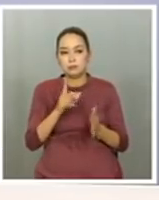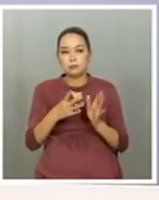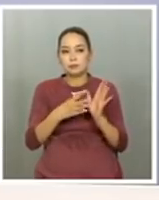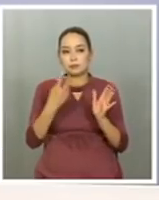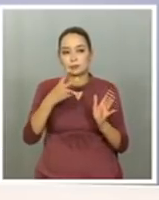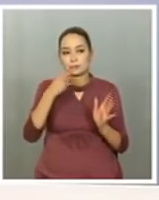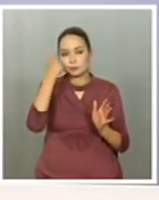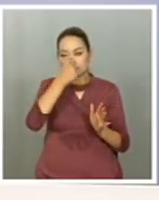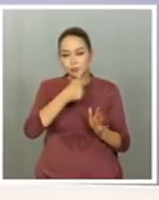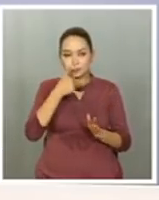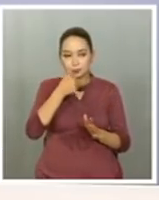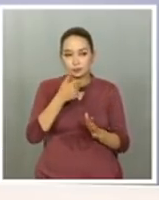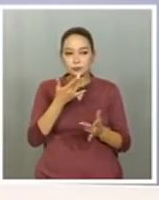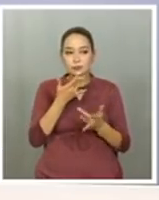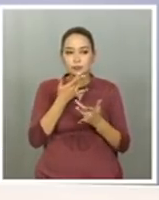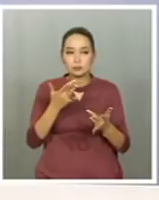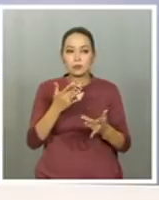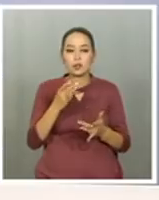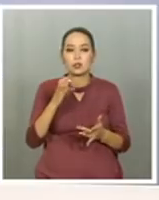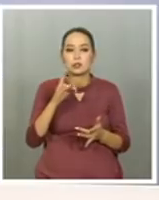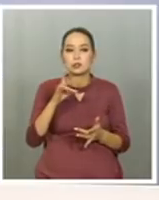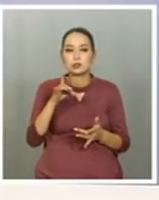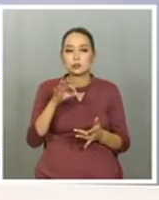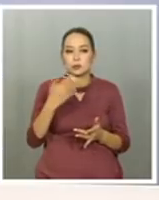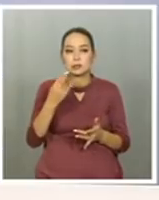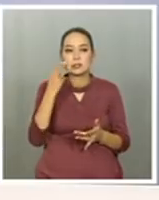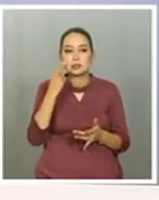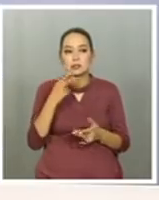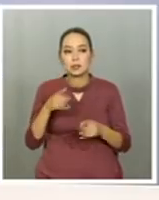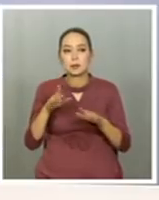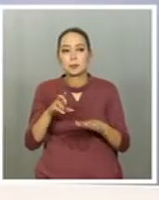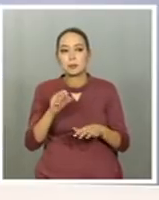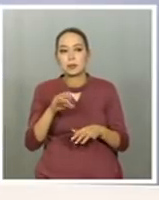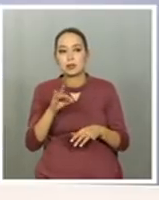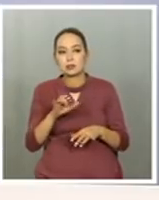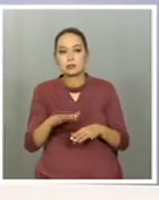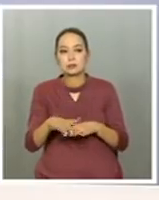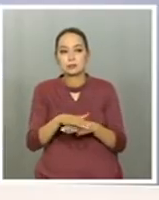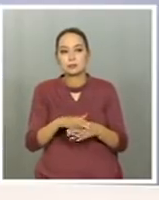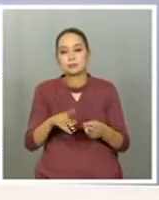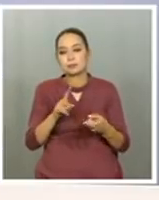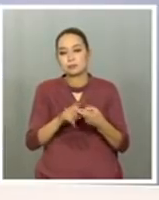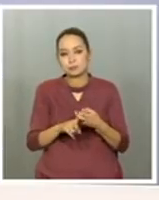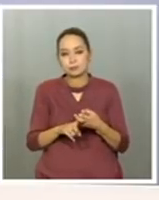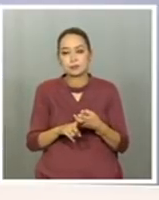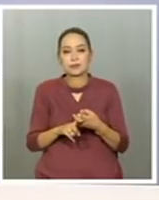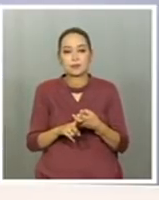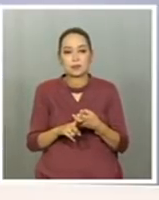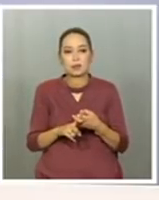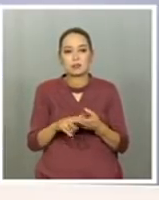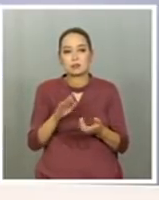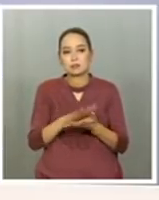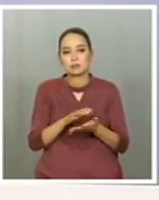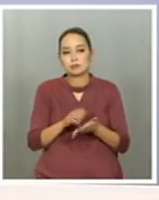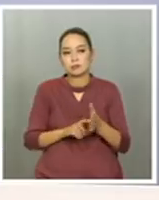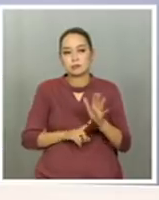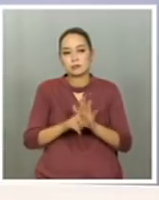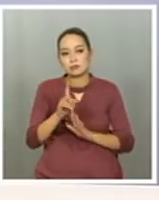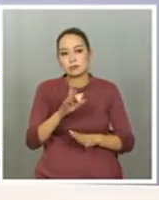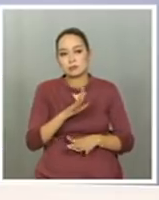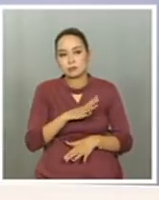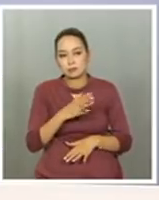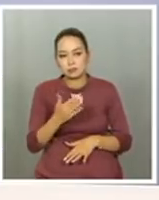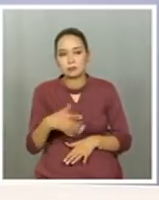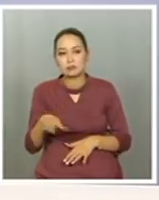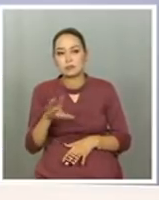жылдары КСРО-ның батыс елдерімен және Қытай арасындағы байланыстары шиеленісе түсті. Әсіресе батыс елдері КСРО-мен